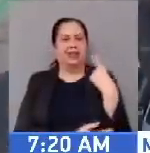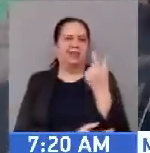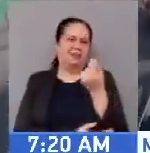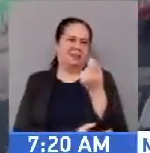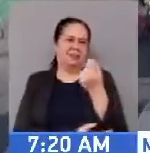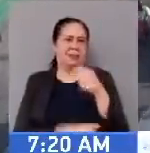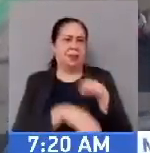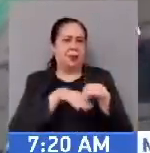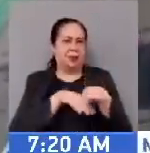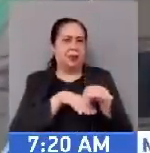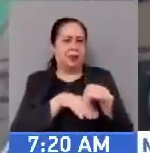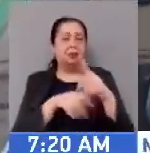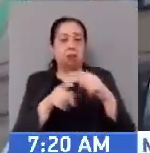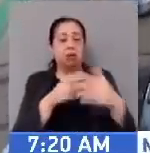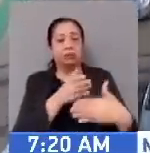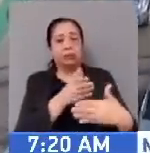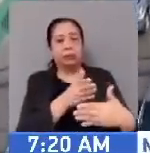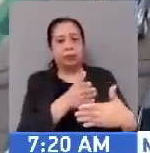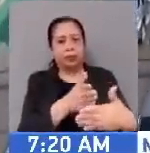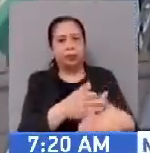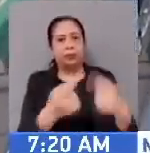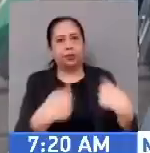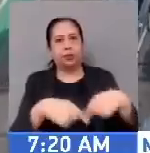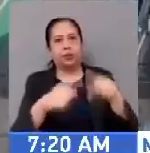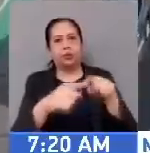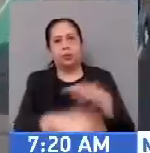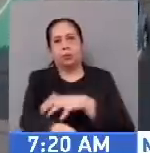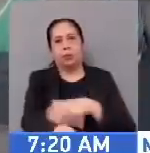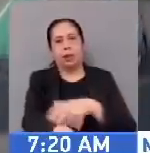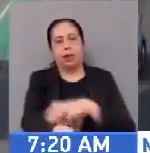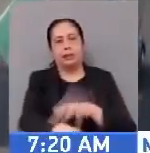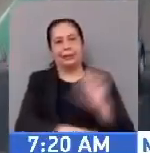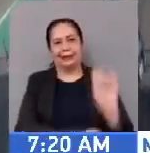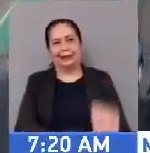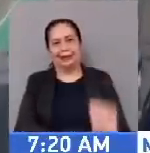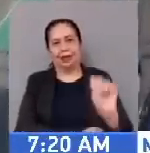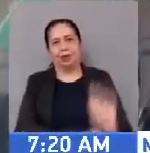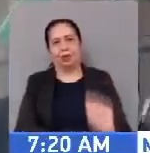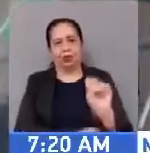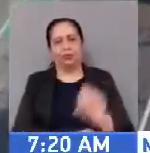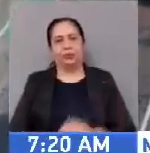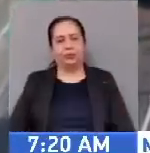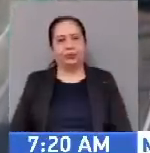moving naman ang patungo sa Makati o southbound.